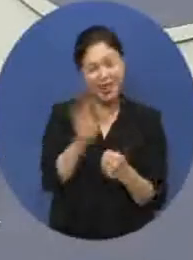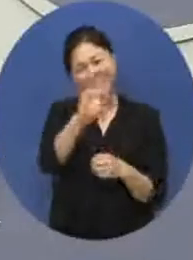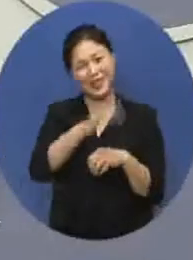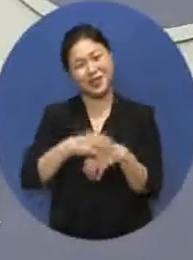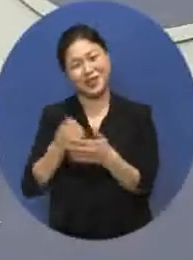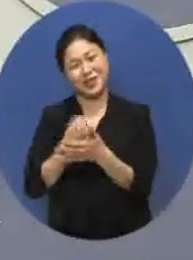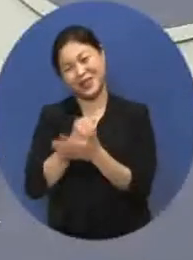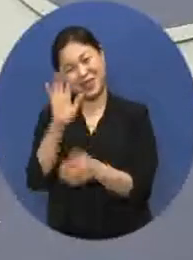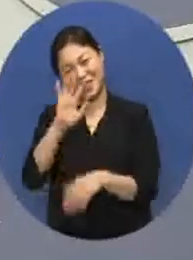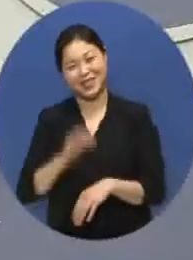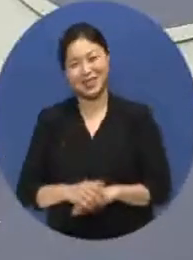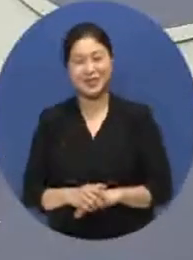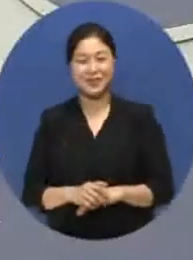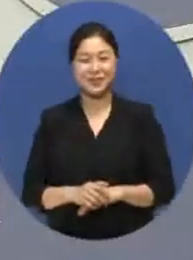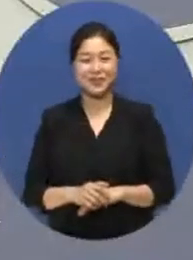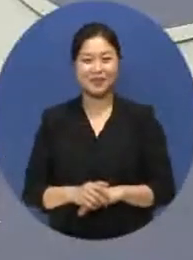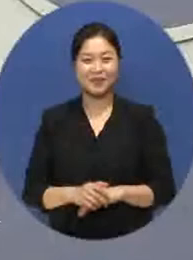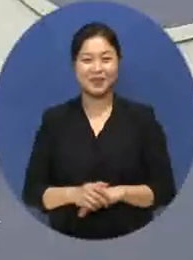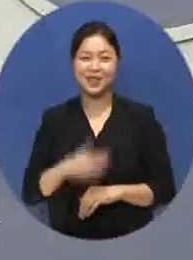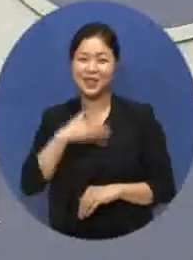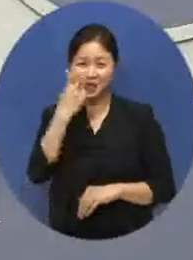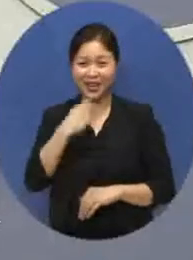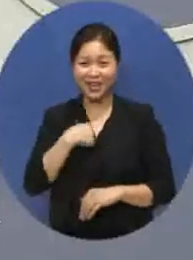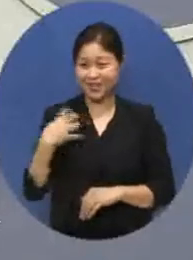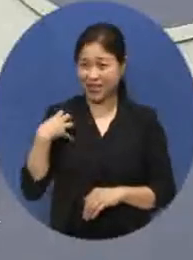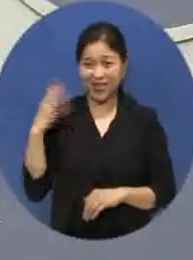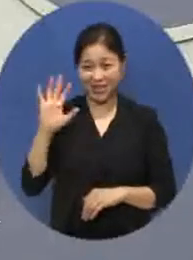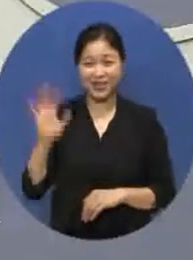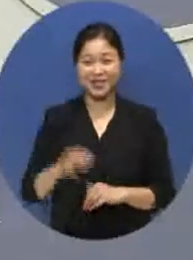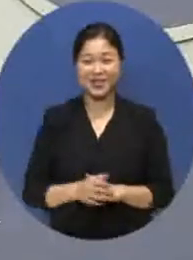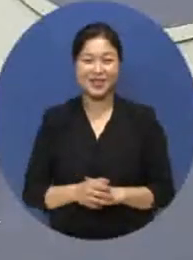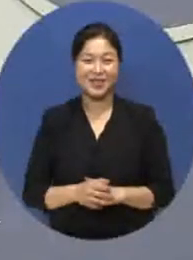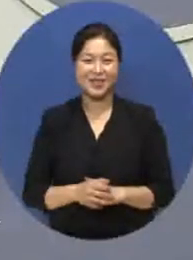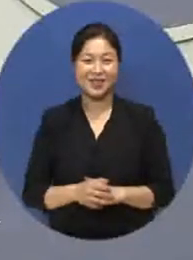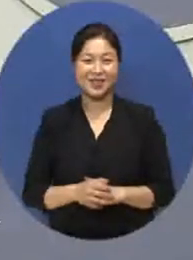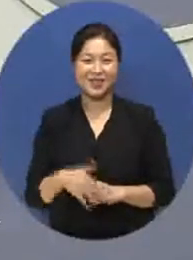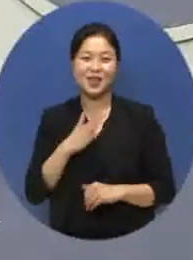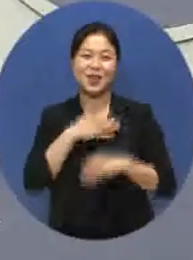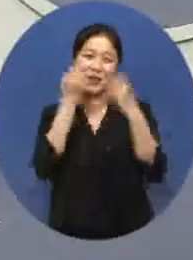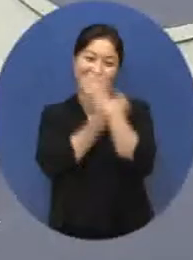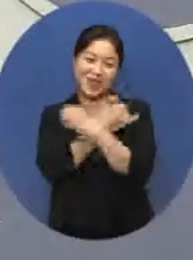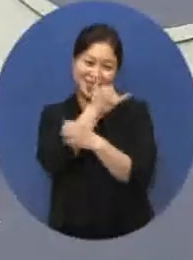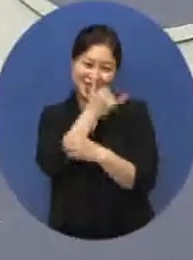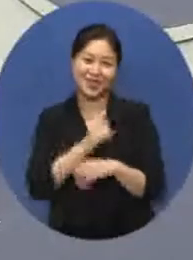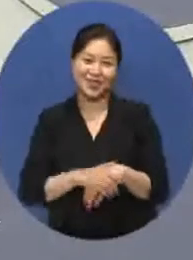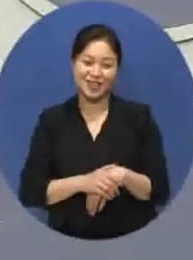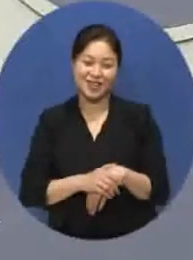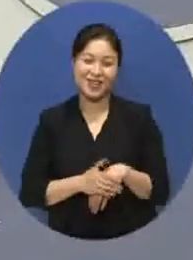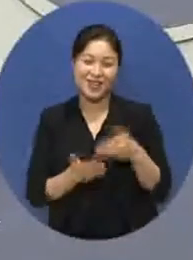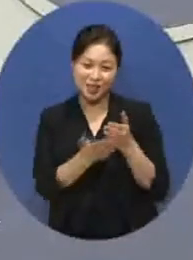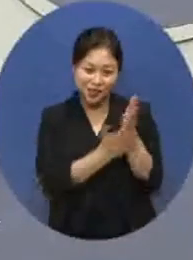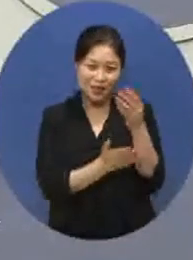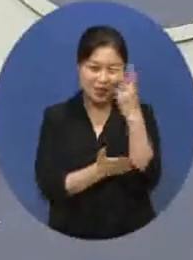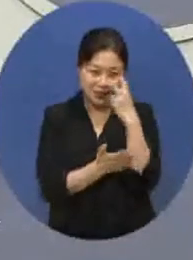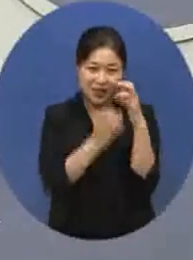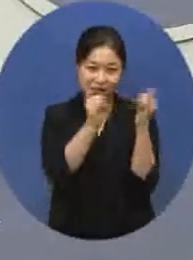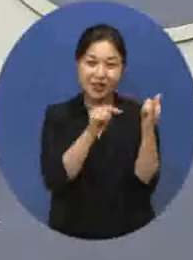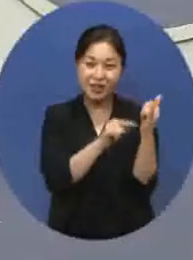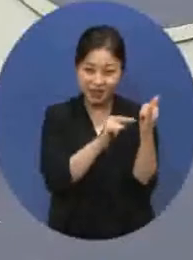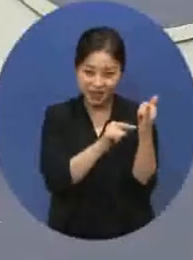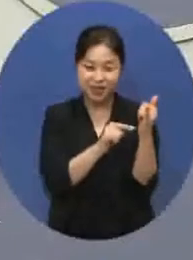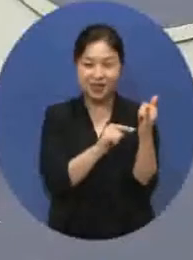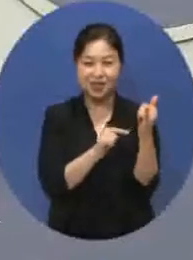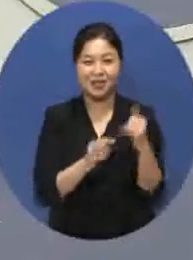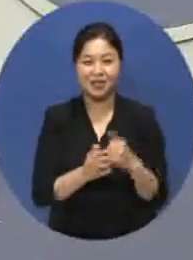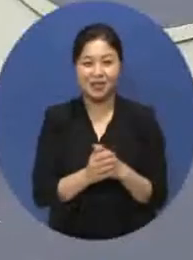게 그 제가 심사하는 건 아니고 제가 오해를 받거든요. 우리 전문 심사위원들이